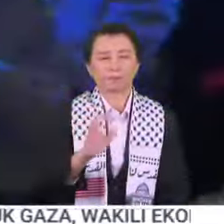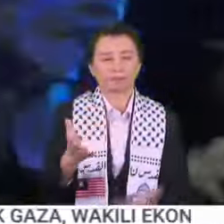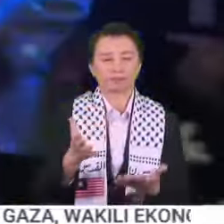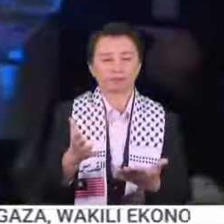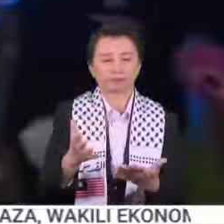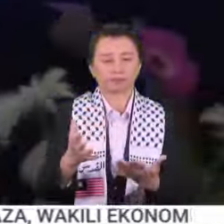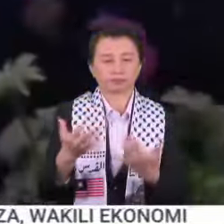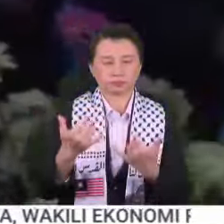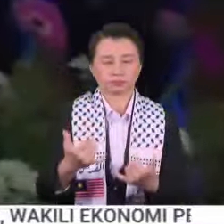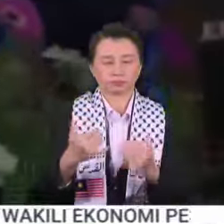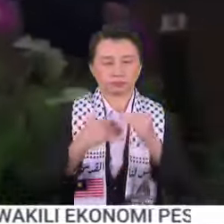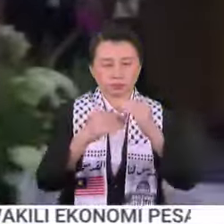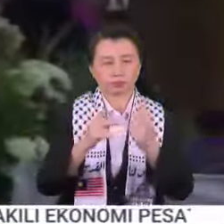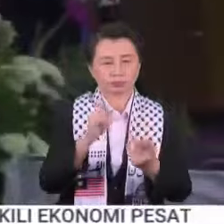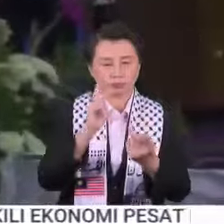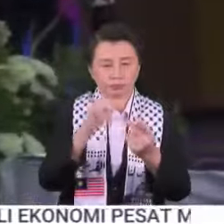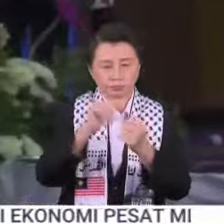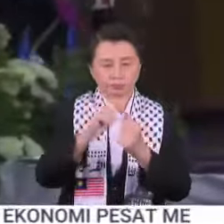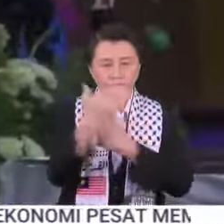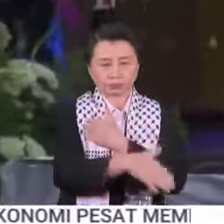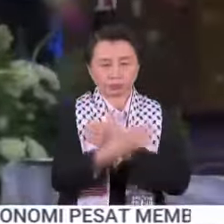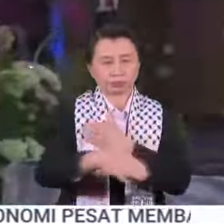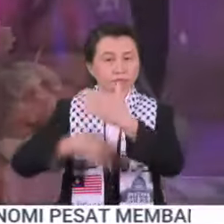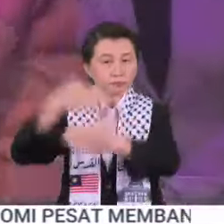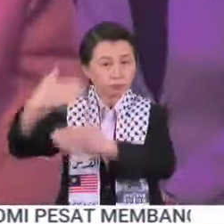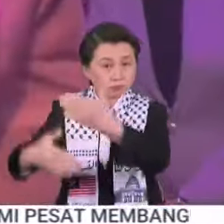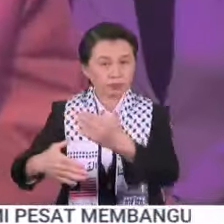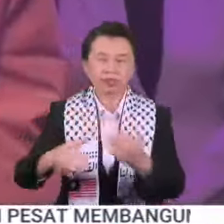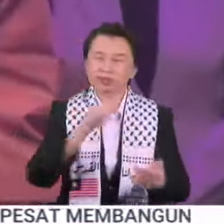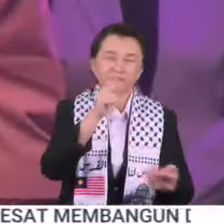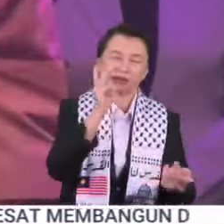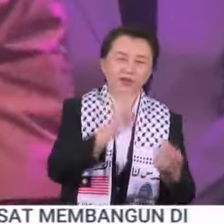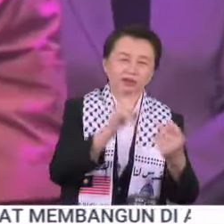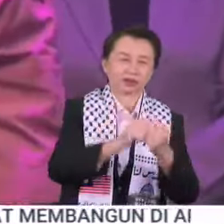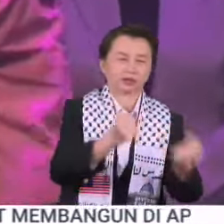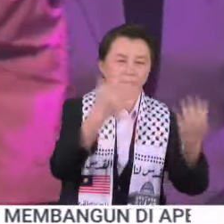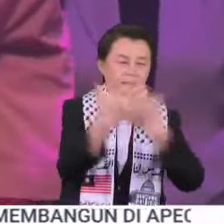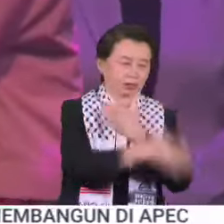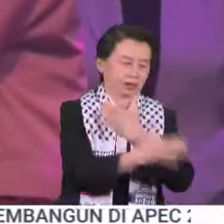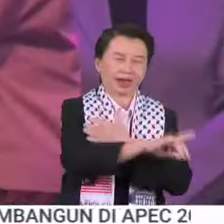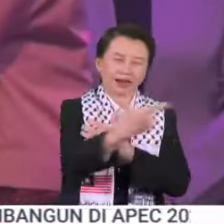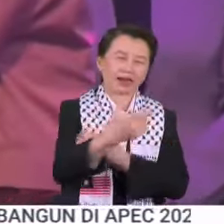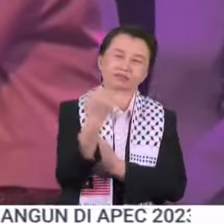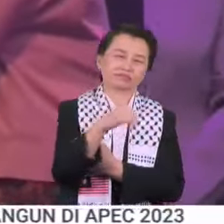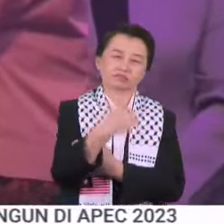ukuran yang digunakan itu lebih sesuai untuk negara maju namun tidak sesuai untuk banyak negara lain.